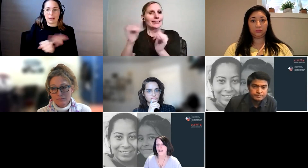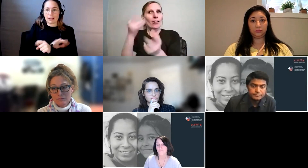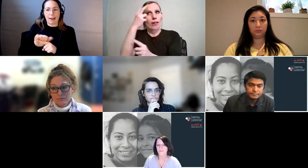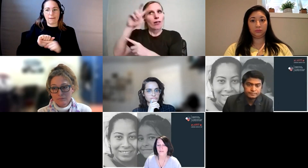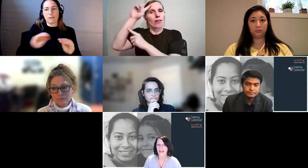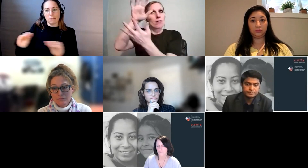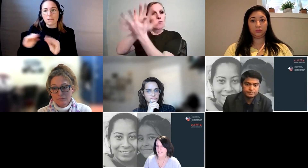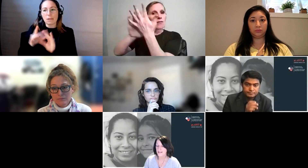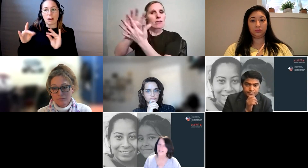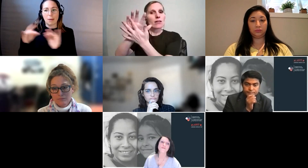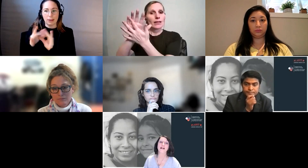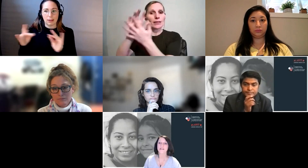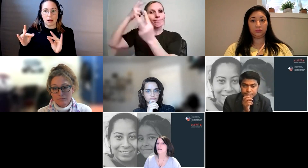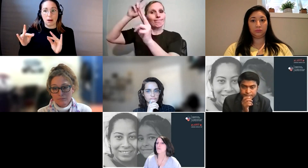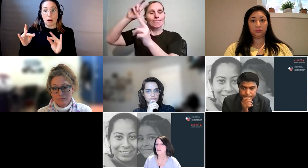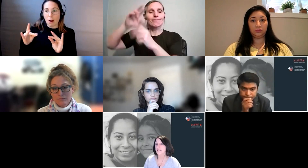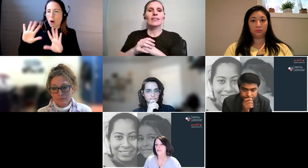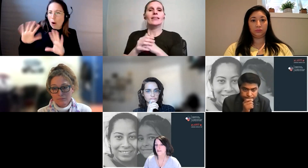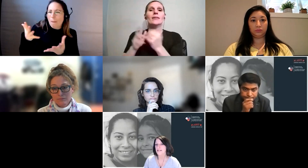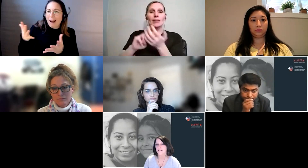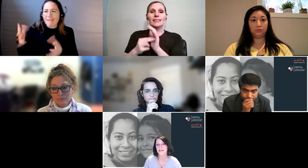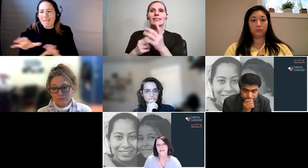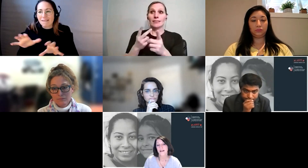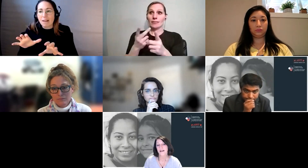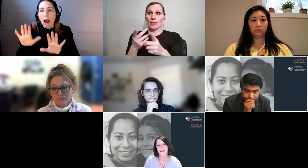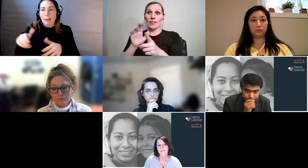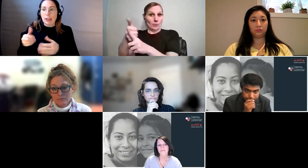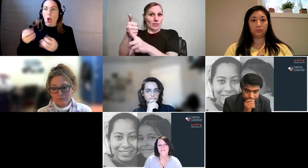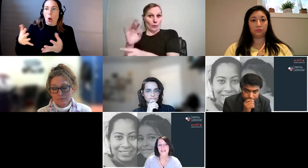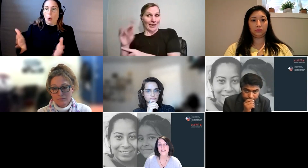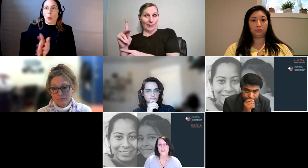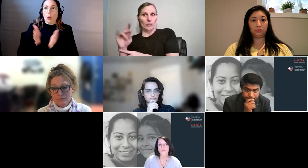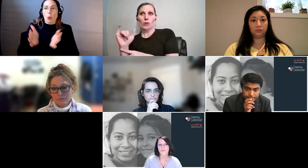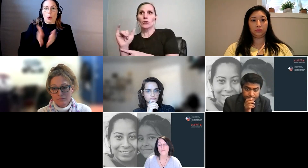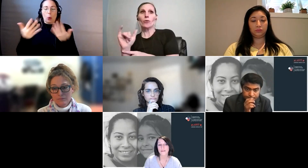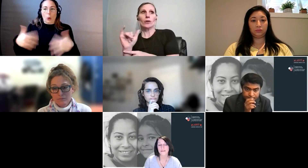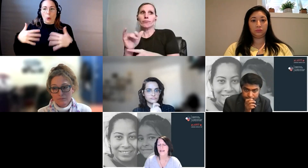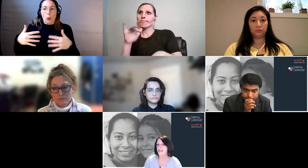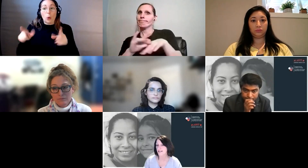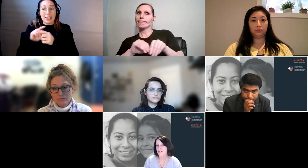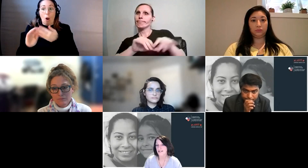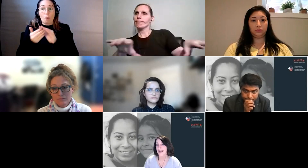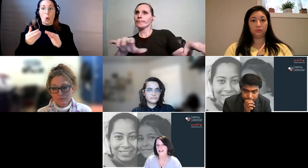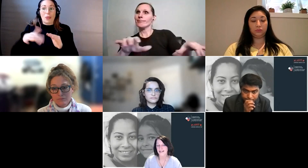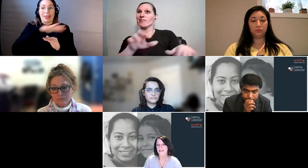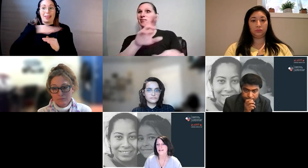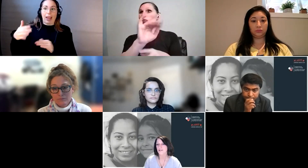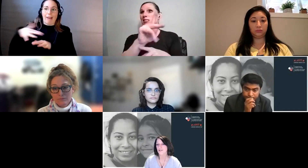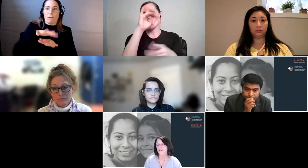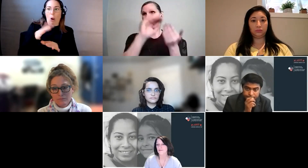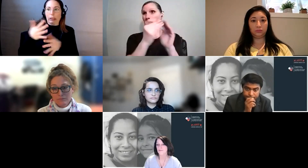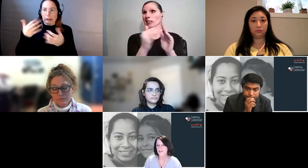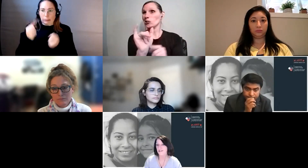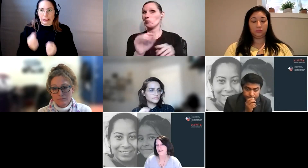pour leur montrer comment le faire. Donc, ils se sont mis à risque, aussi bien qu'ils ont mis la communauté à risque.